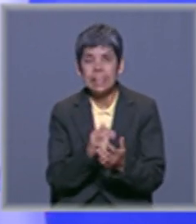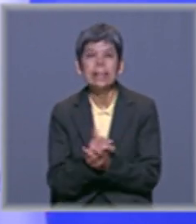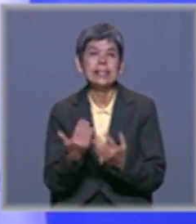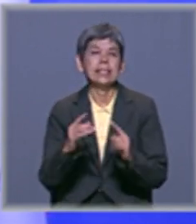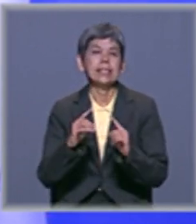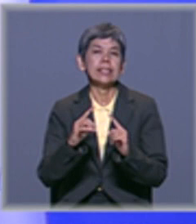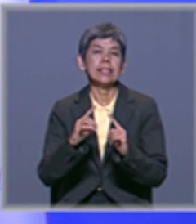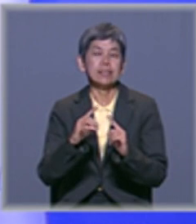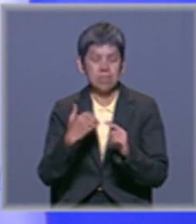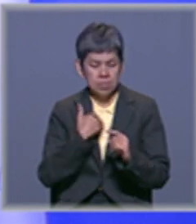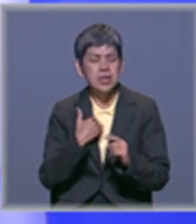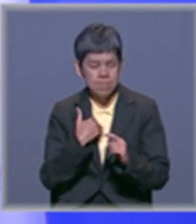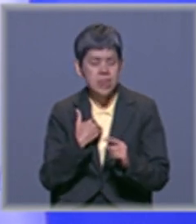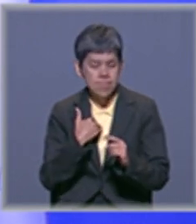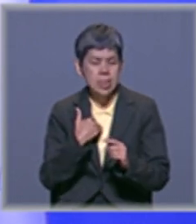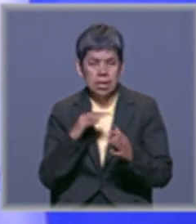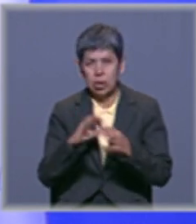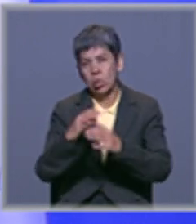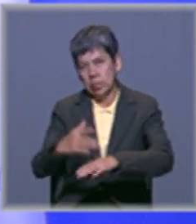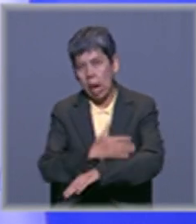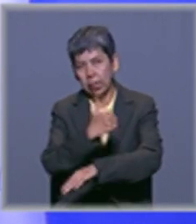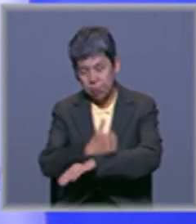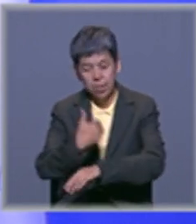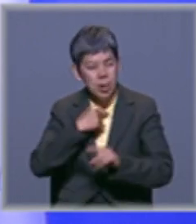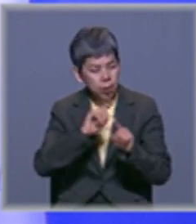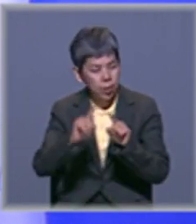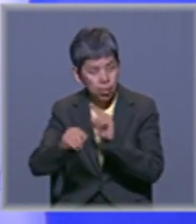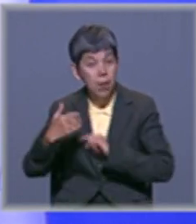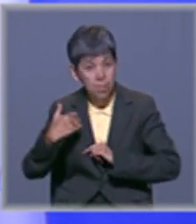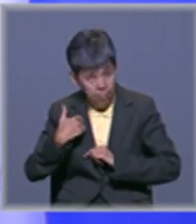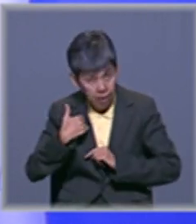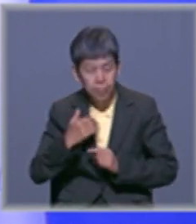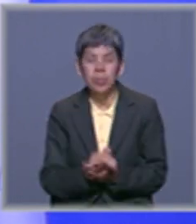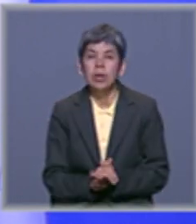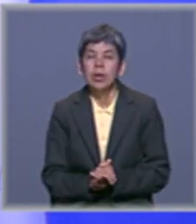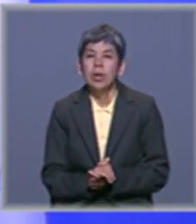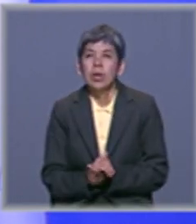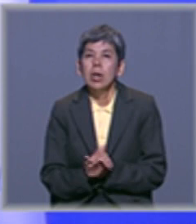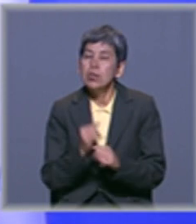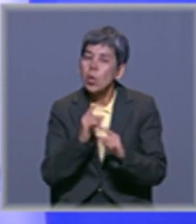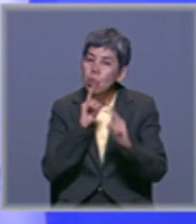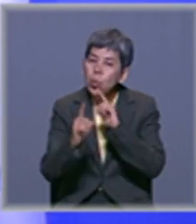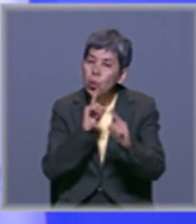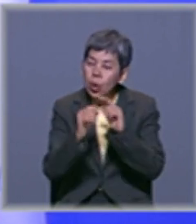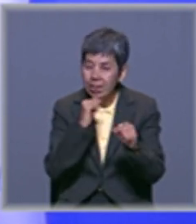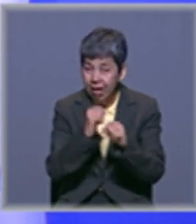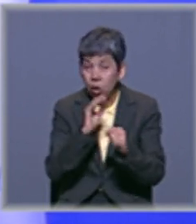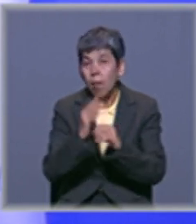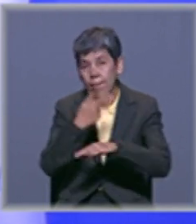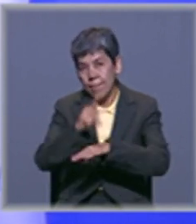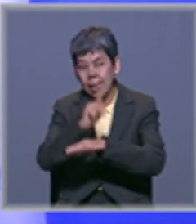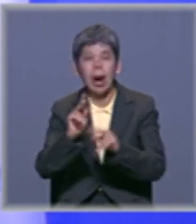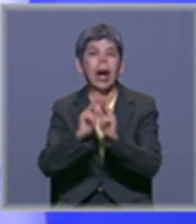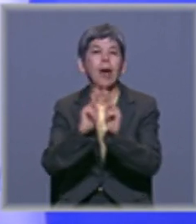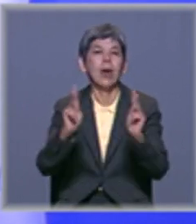ที่มีความเคลื่อนไหวทางการเมืองเกิดขึ้นหลายอย่างนะครับไม่ว่าจะเป็นเรื่องของการออกมาพูดอีกครั้งหนึ่งของประธานกรรม